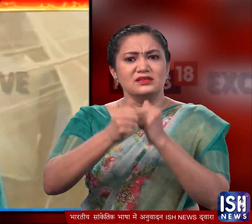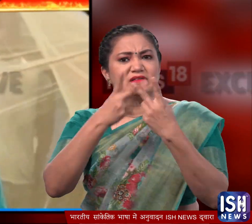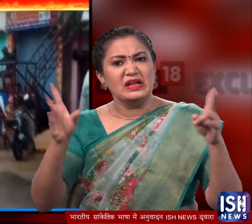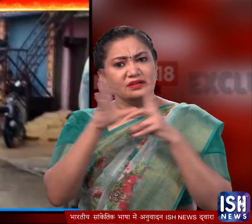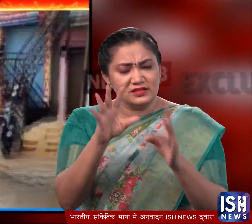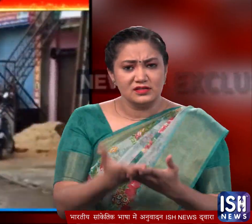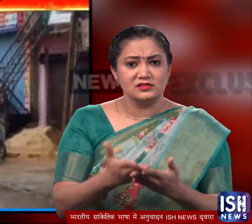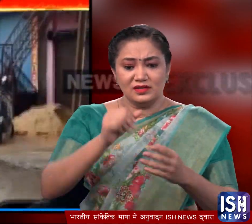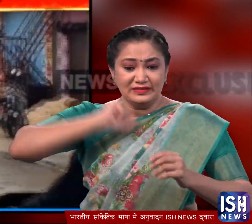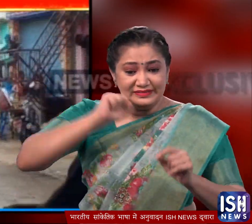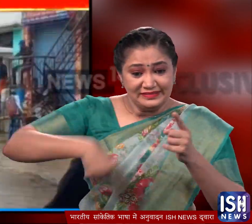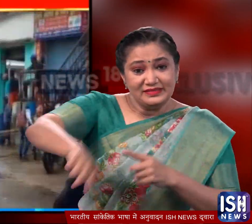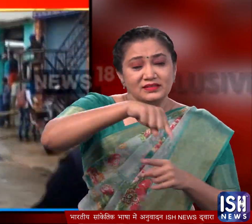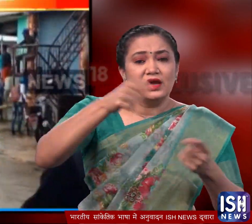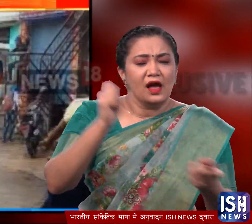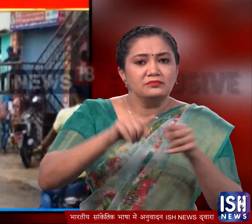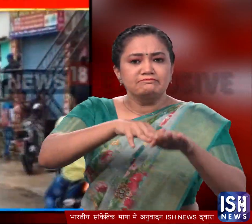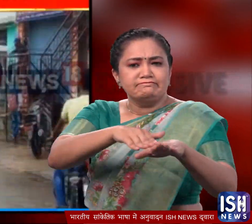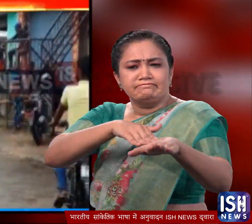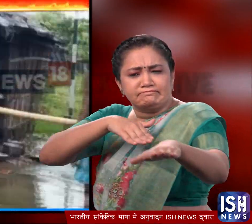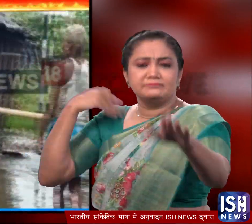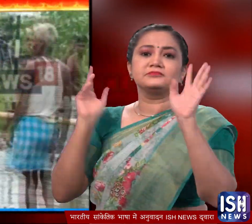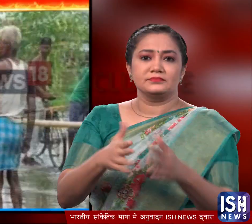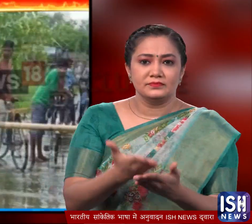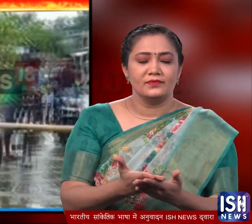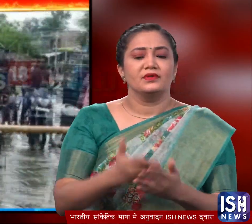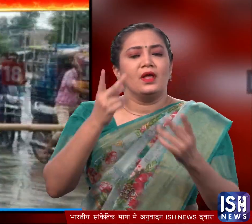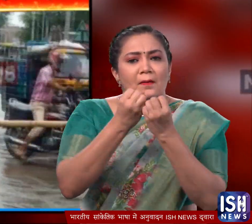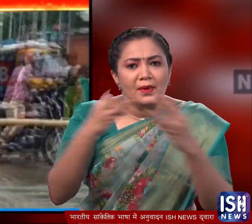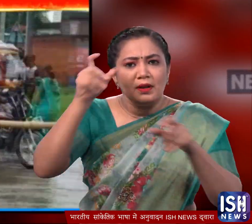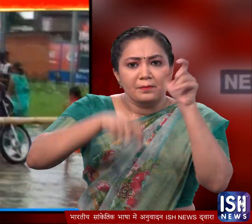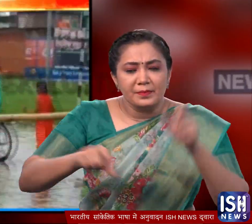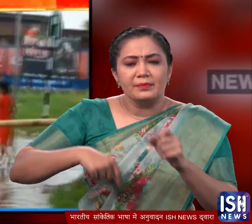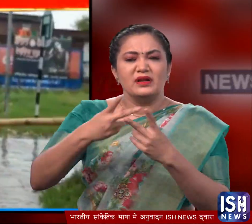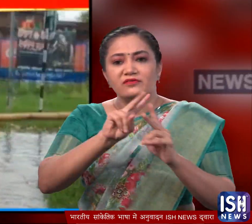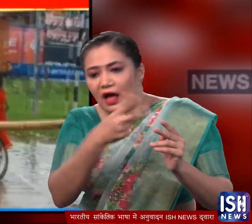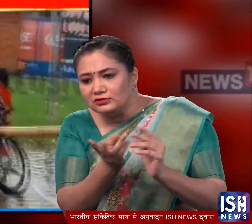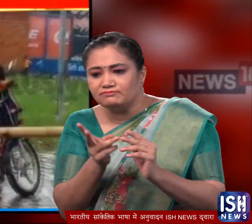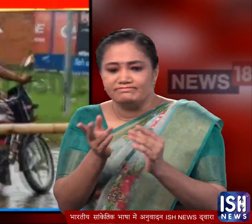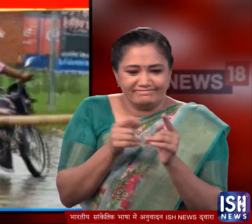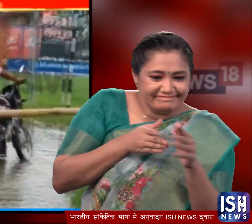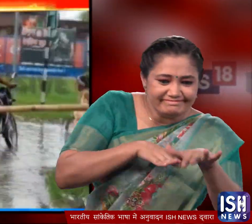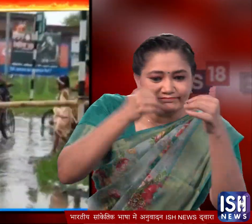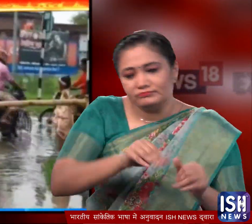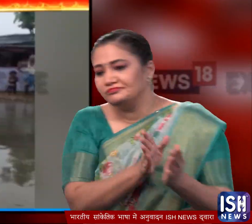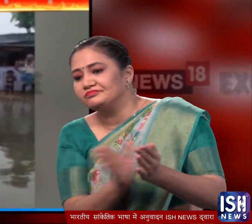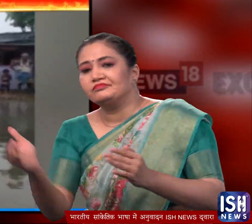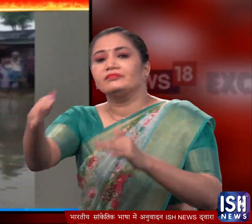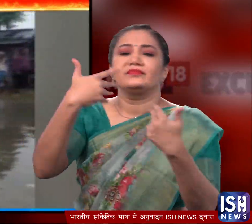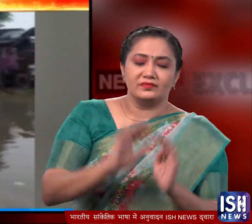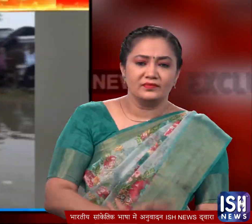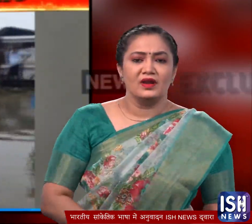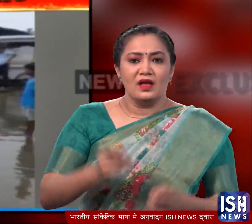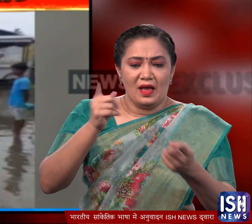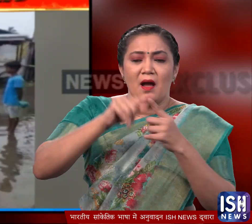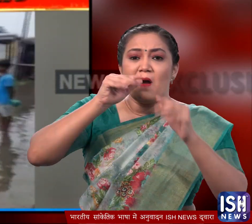शिकार होते हैं। सड़क पर बैठे प्रदर्शनकारियों की वजह से वहां ट्रैफिक जाम हो गया। इसे देखते हुए कई लोगों ने तो दूसरे रास्ते का रुख कर लिया। बताया गया कि